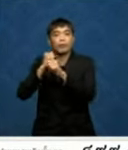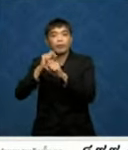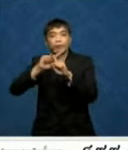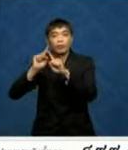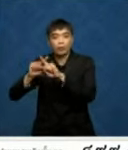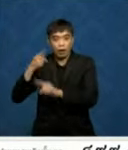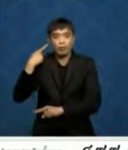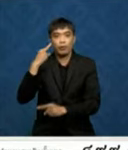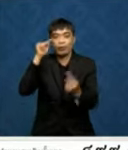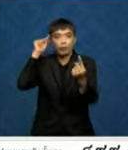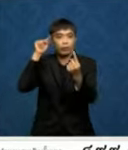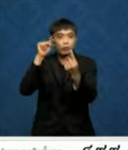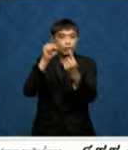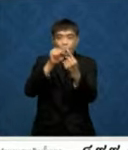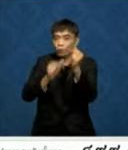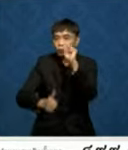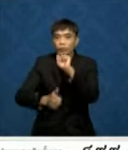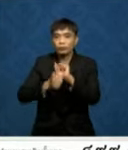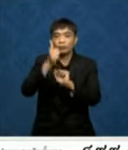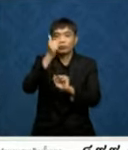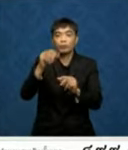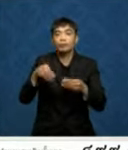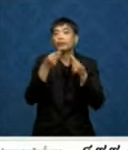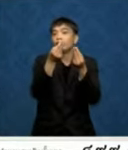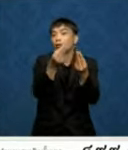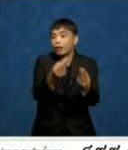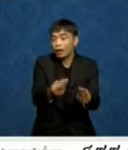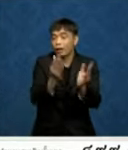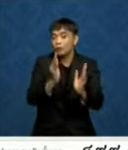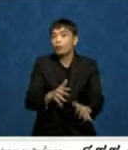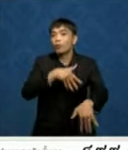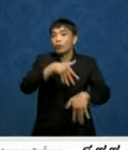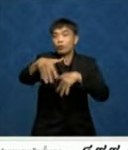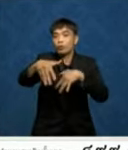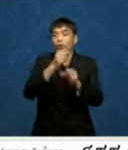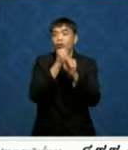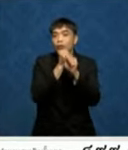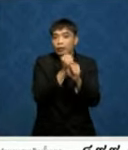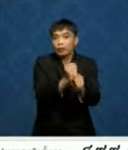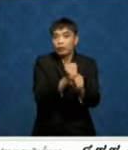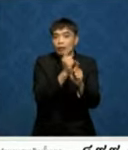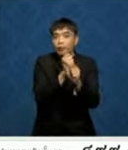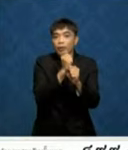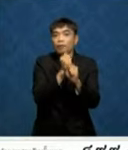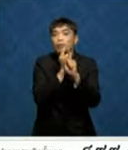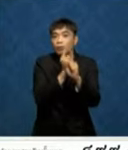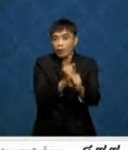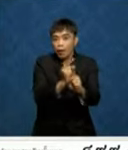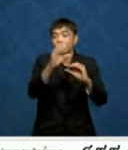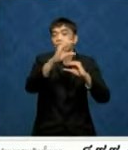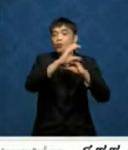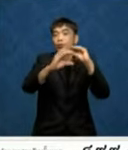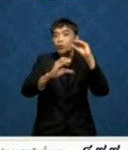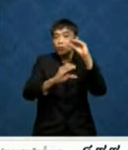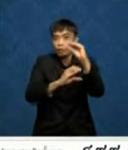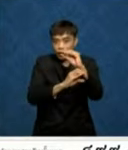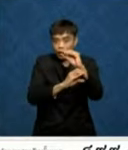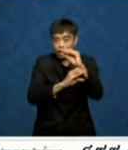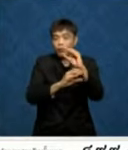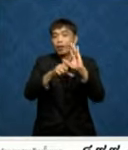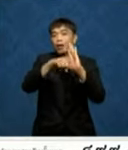จสูงสุดมีมาตรการในการกำกับดูแลเพื่อให้เป็นไปตามเงื่อนไขของโครงการรวมถึงกำหนดมาตร